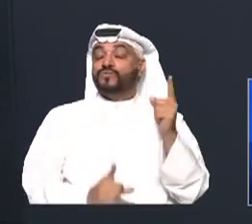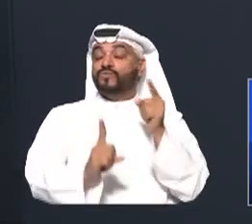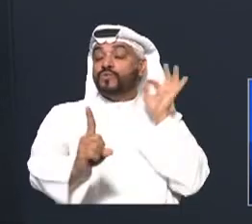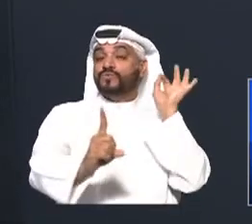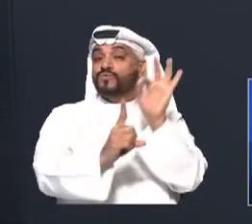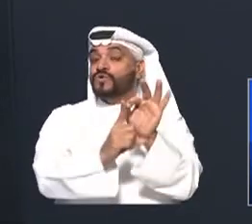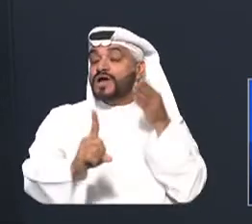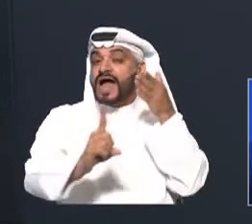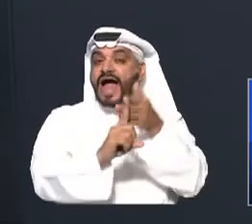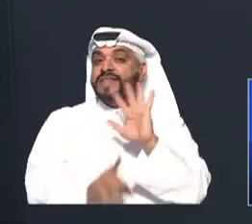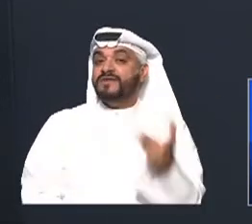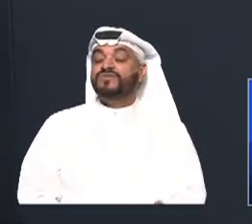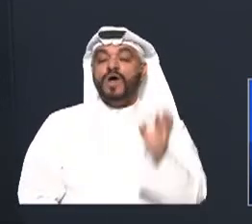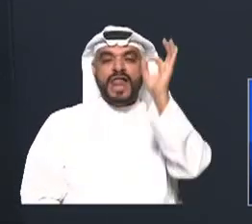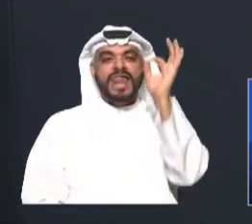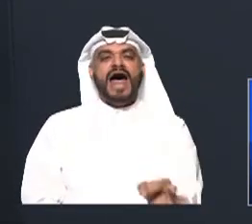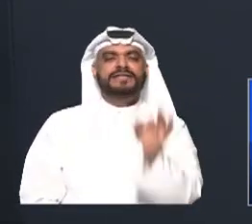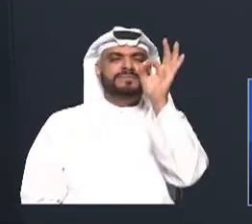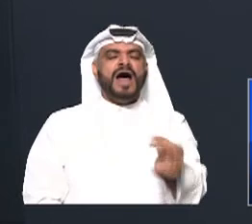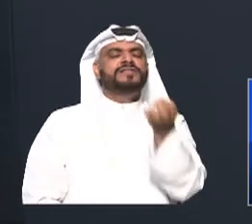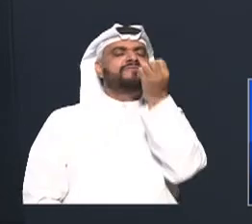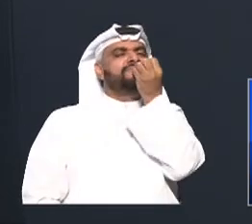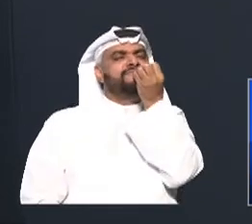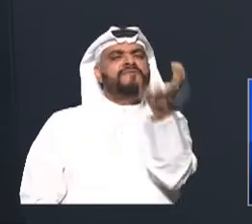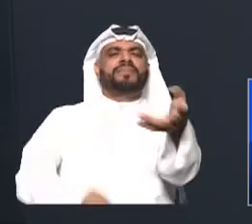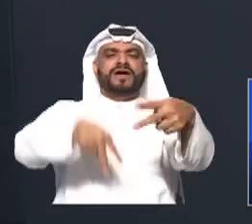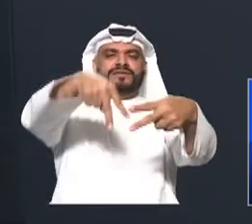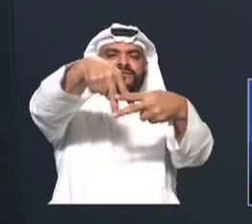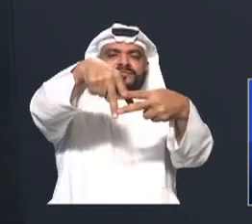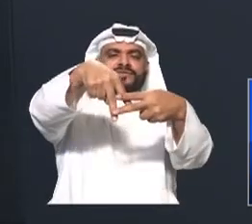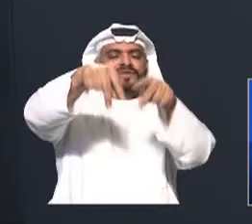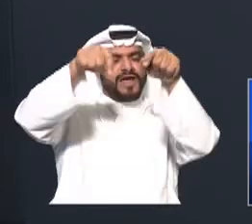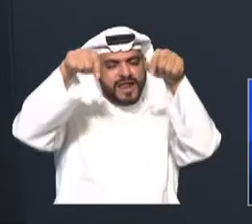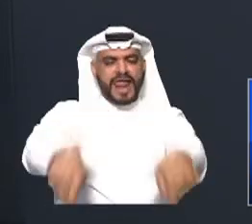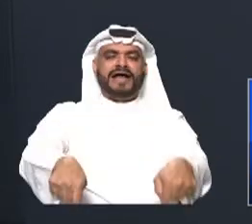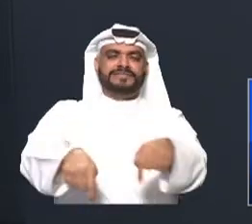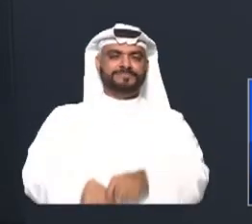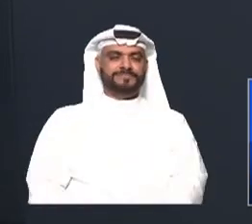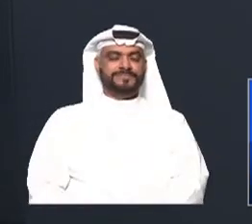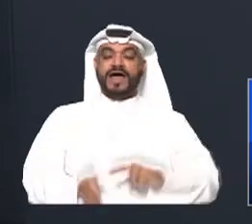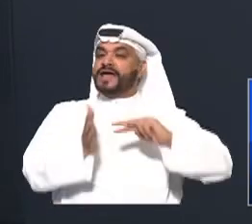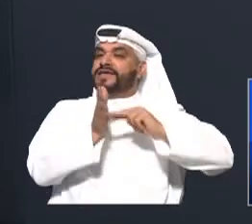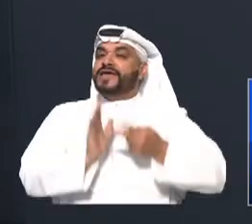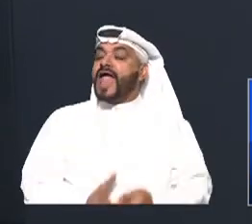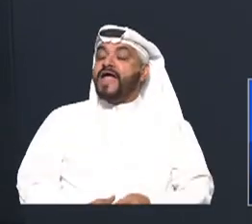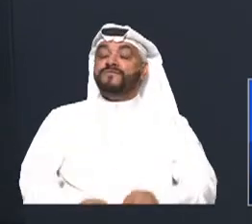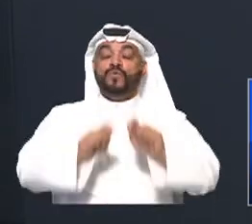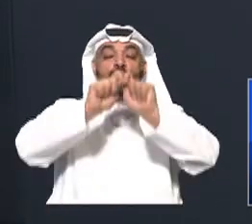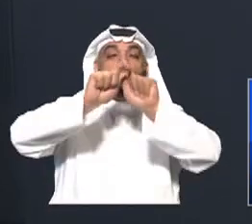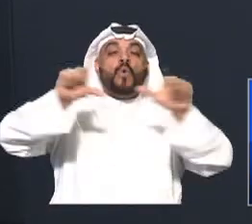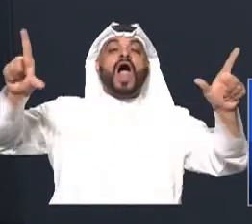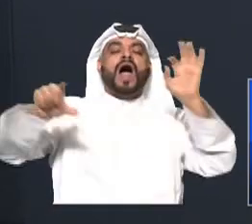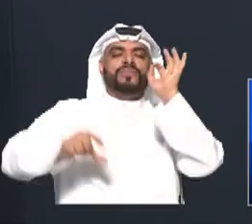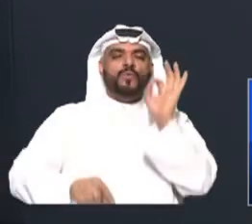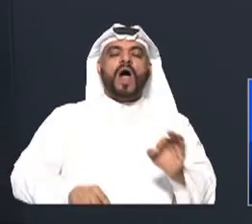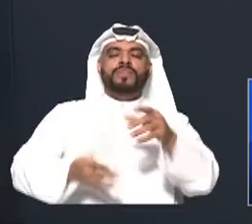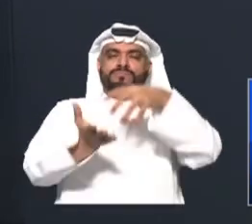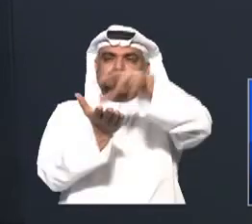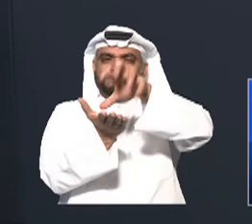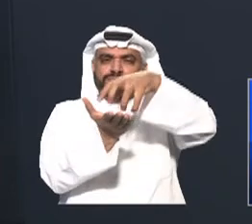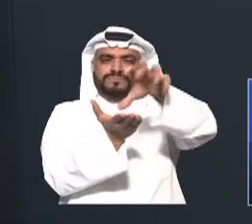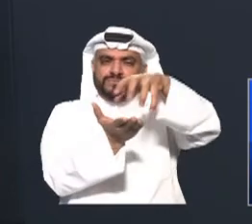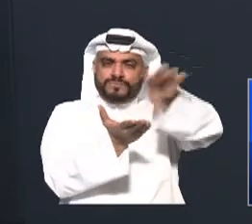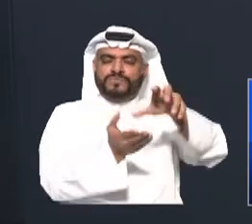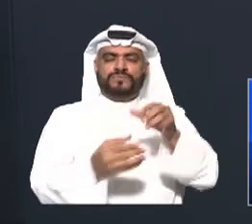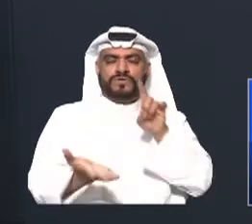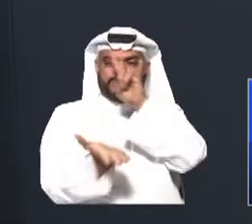الرئيسي، وهو فضح المحتل وتجريده من أسلحته وتعريته من آخر ورقة توت تستره. وهذا ما